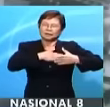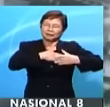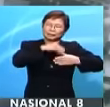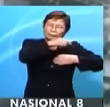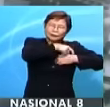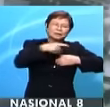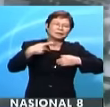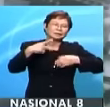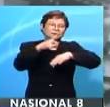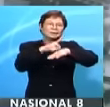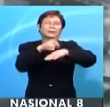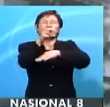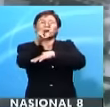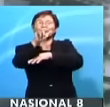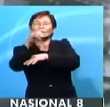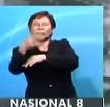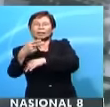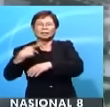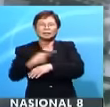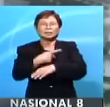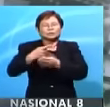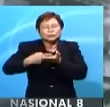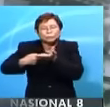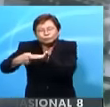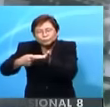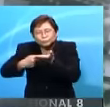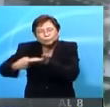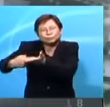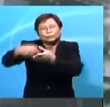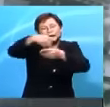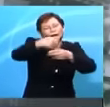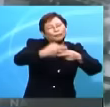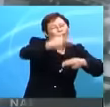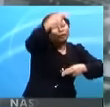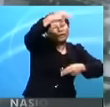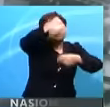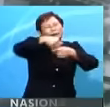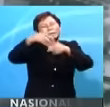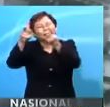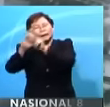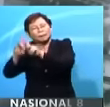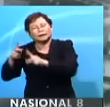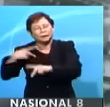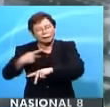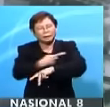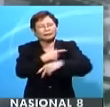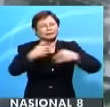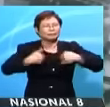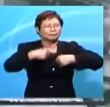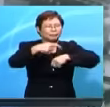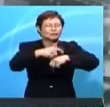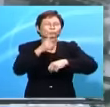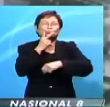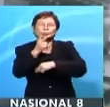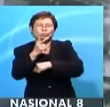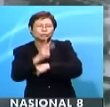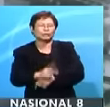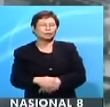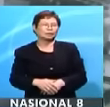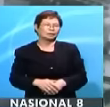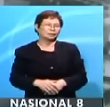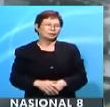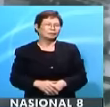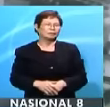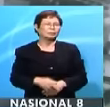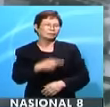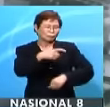Arafah tu kita boleh bersembang, kita boleh buat macam duduk kat hotel, macam kat kampung kita, kita boleh ada masa lagi nak mengisar okok. Jadi benda tu amat